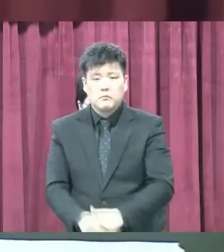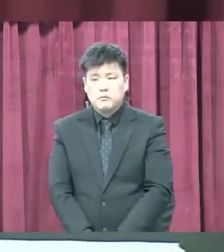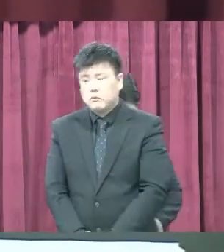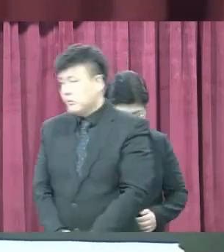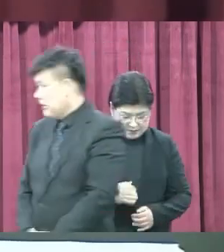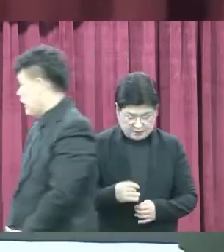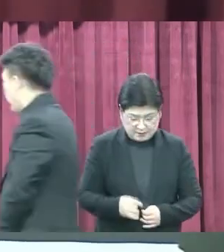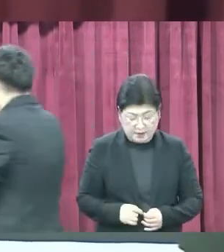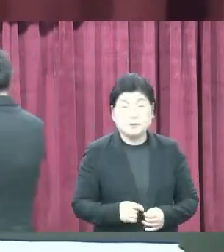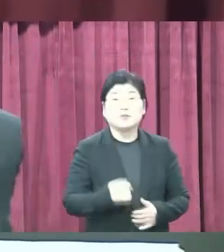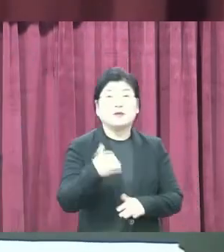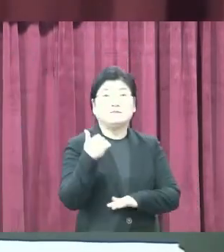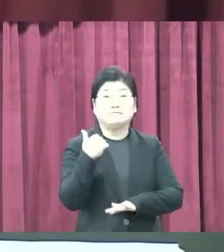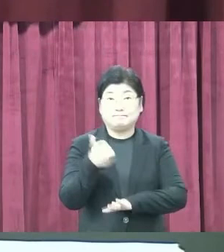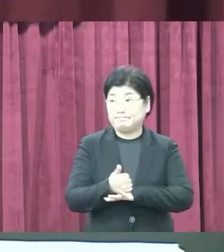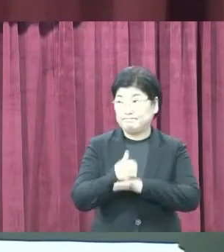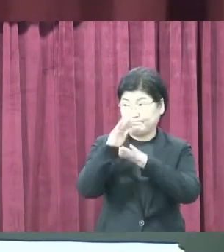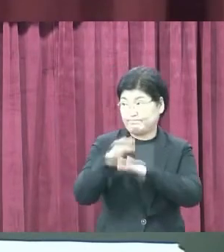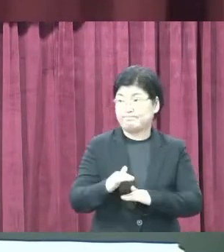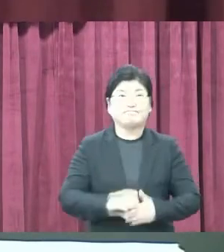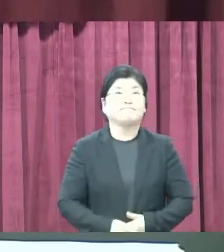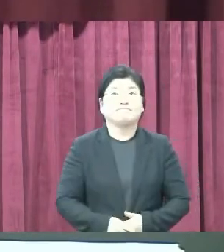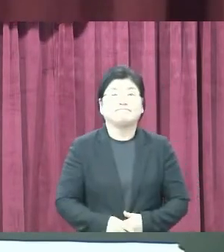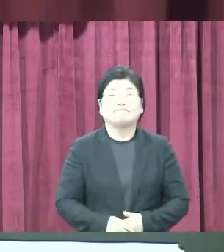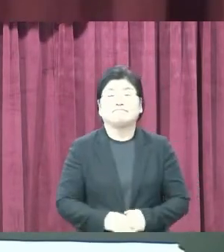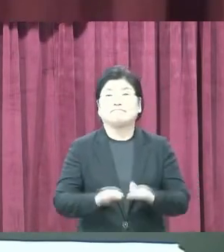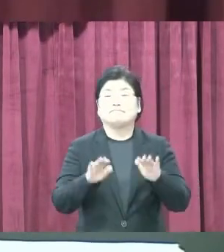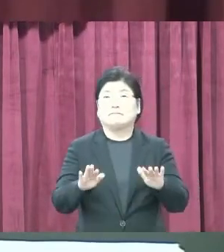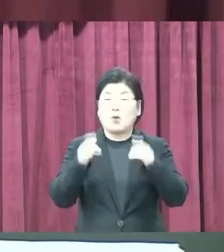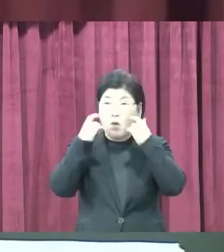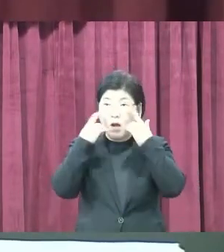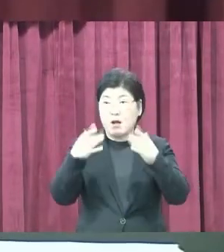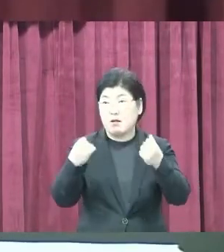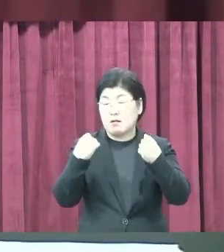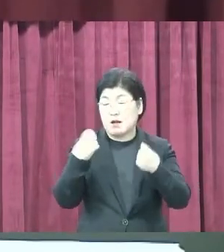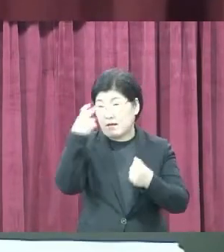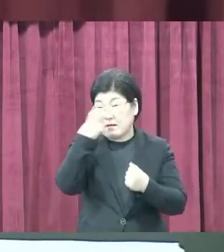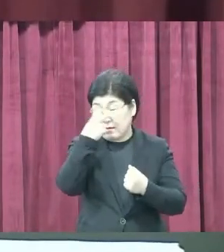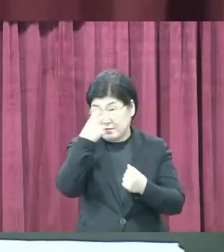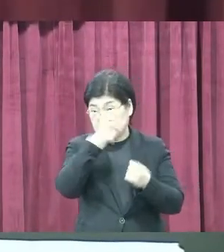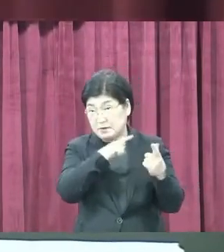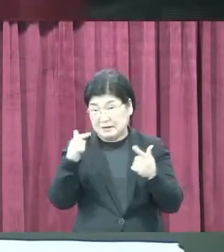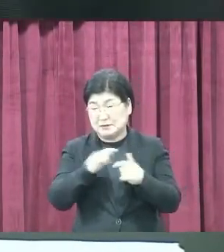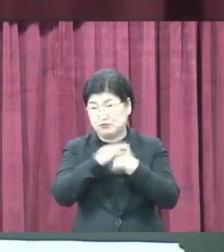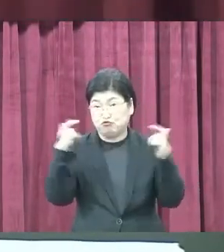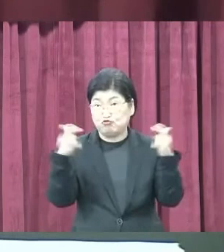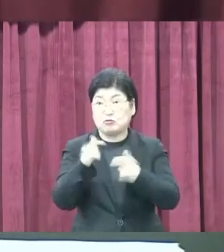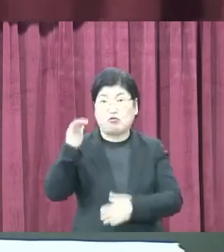있었습니다. 마지막 발표입니다. 그 확연한 건강검진 감소세 장애인은 왜